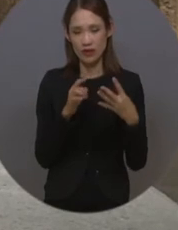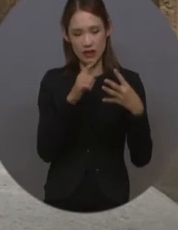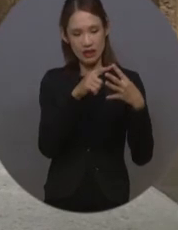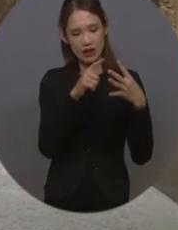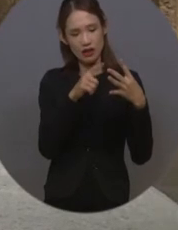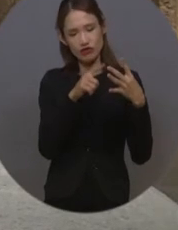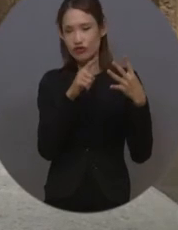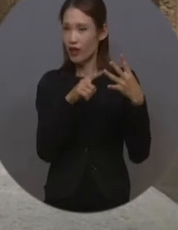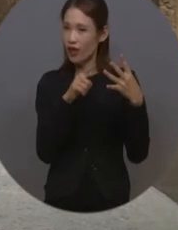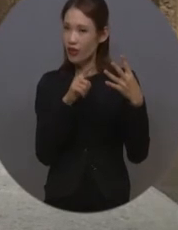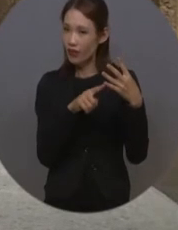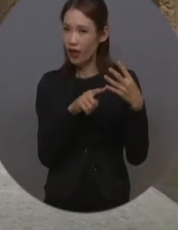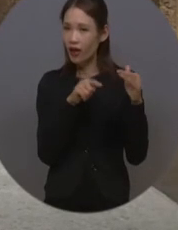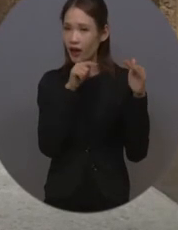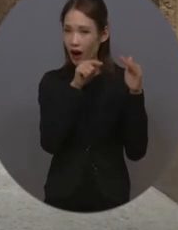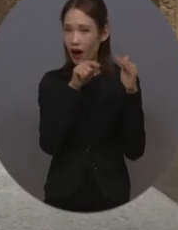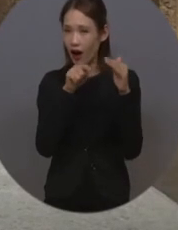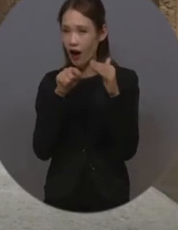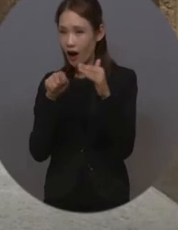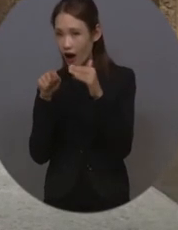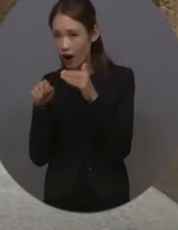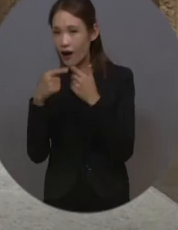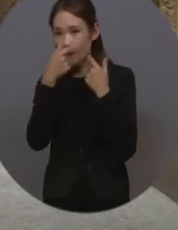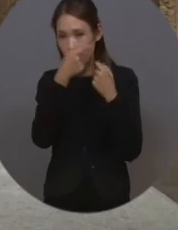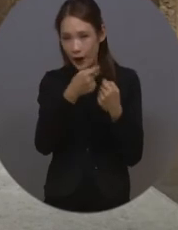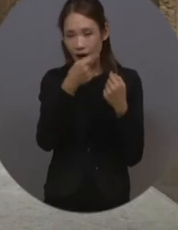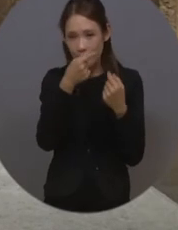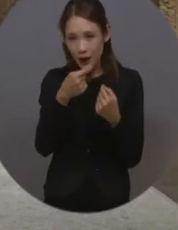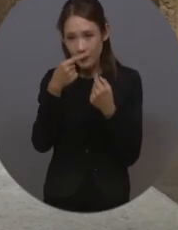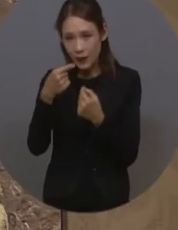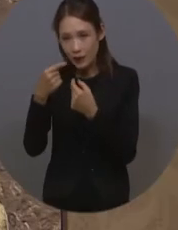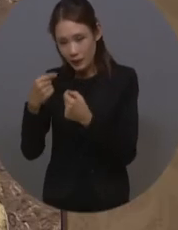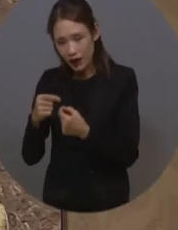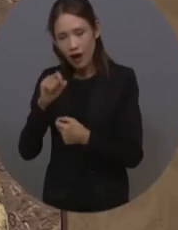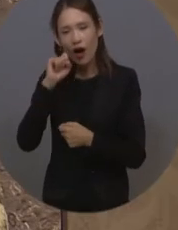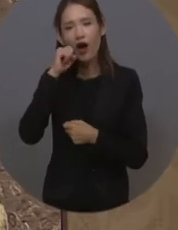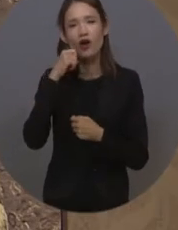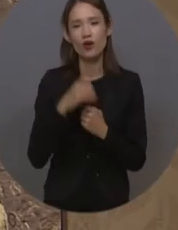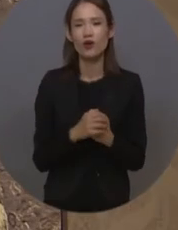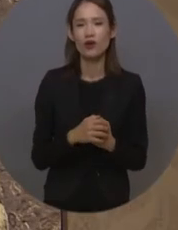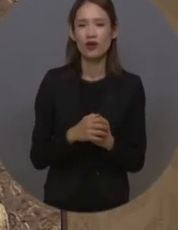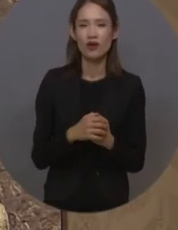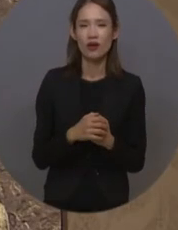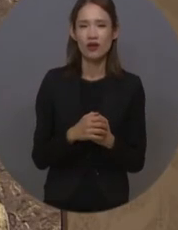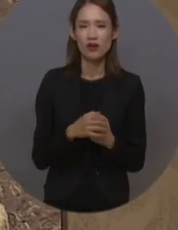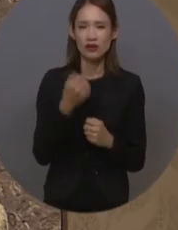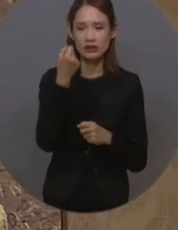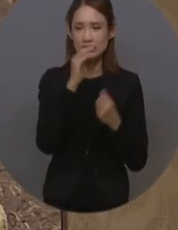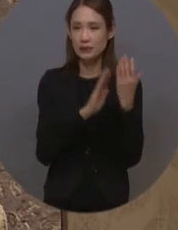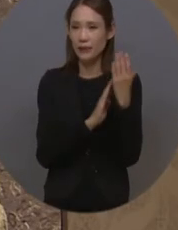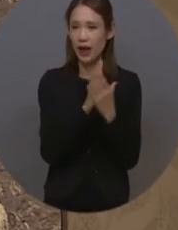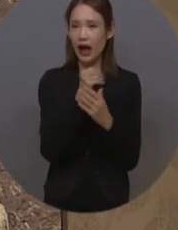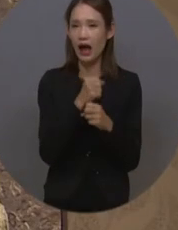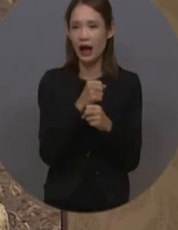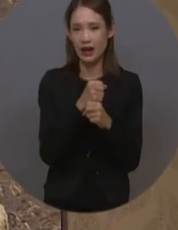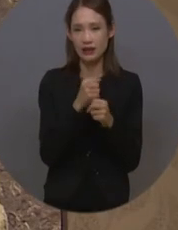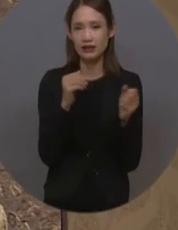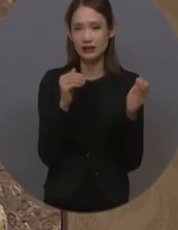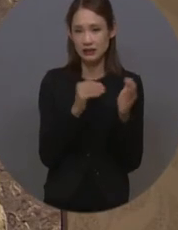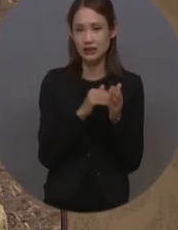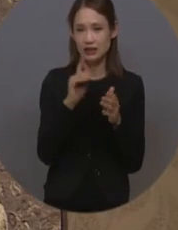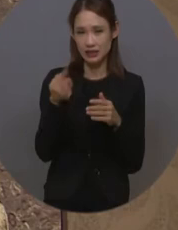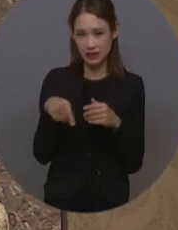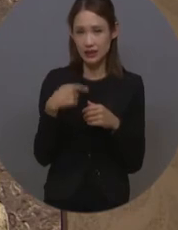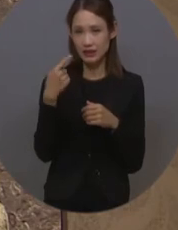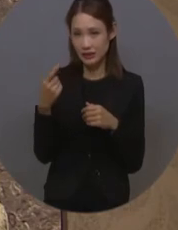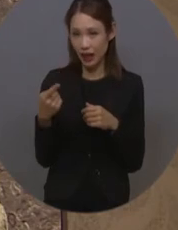쫓아가서 다시 재고 맞추고 했는데 굉장히 어려움을 많이 겪으면서 그 신발 하나 만들고 나서